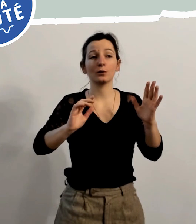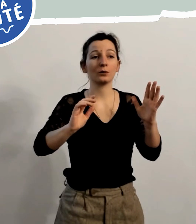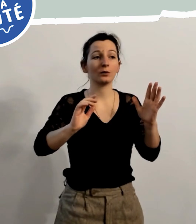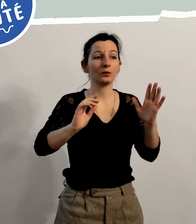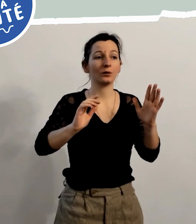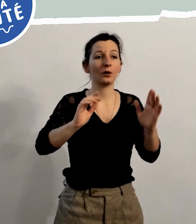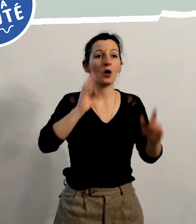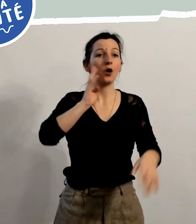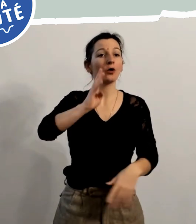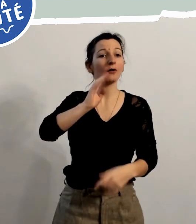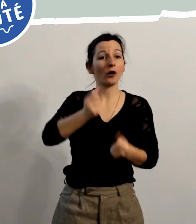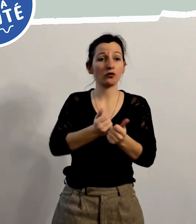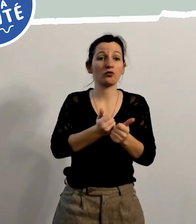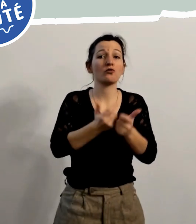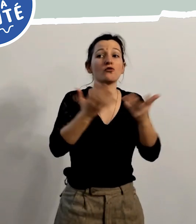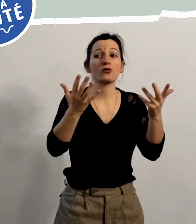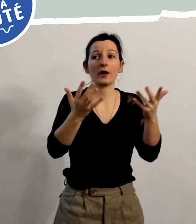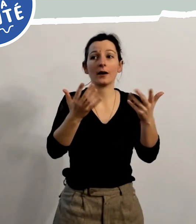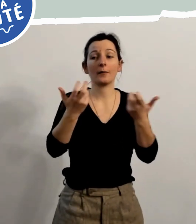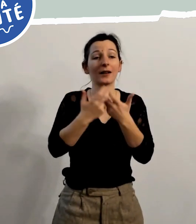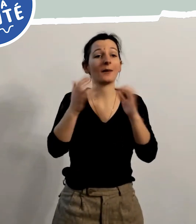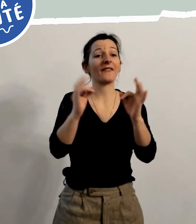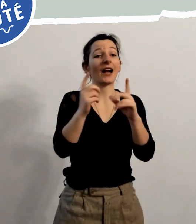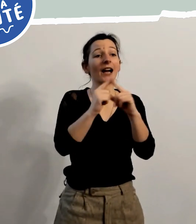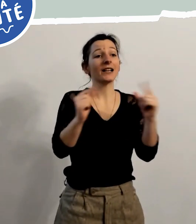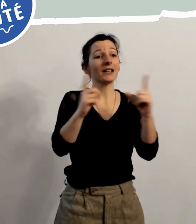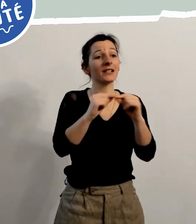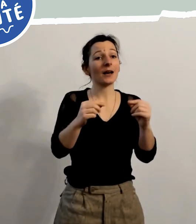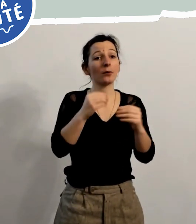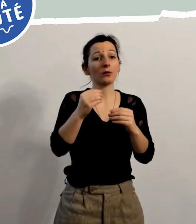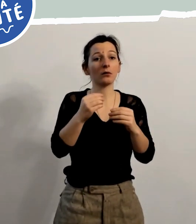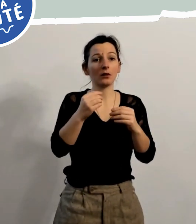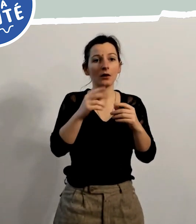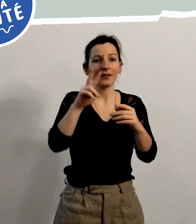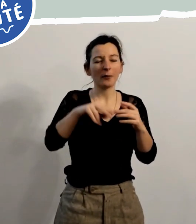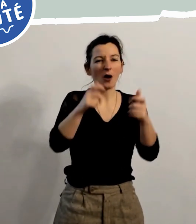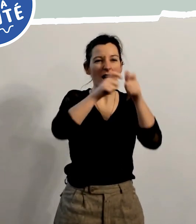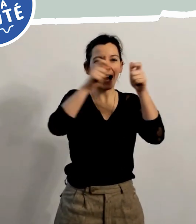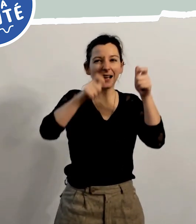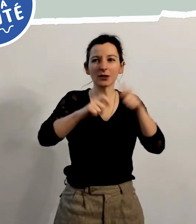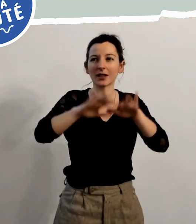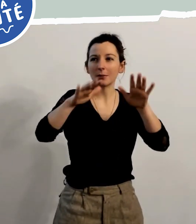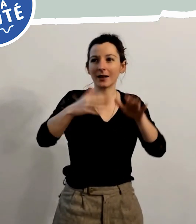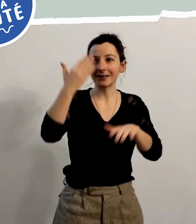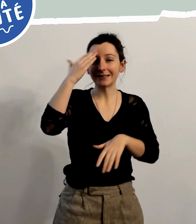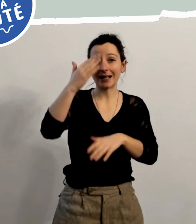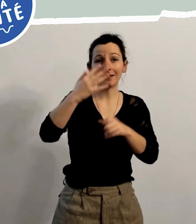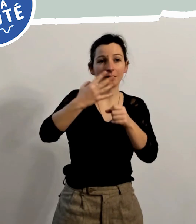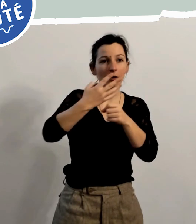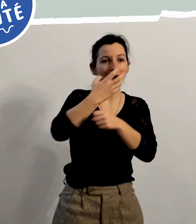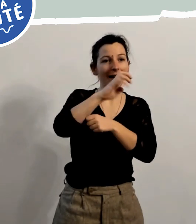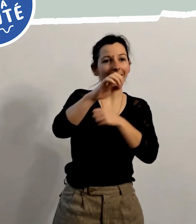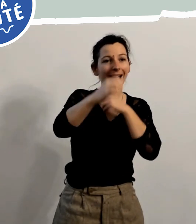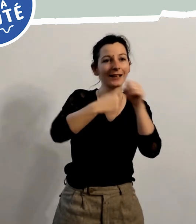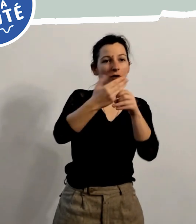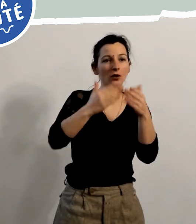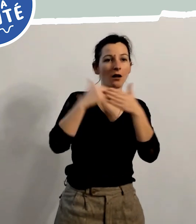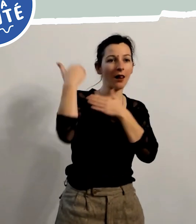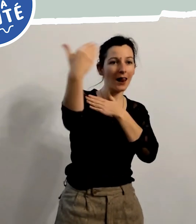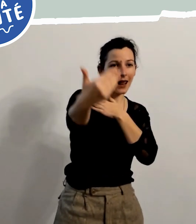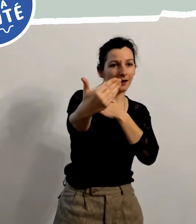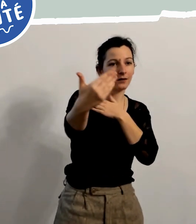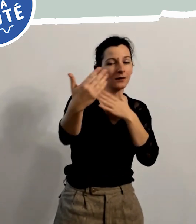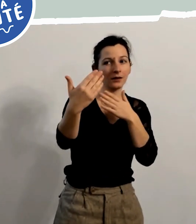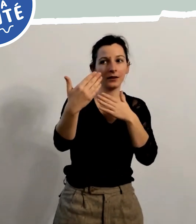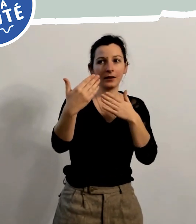de conférences, etc. Aujourd'hui, le Japon, par exemple, même les pays les plus industrialisés, d'ici 400 ans, même si aujourd'hui le Japon il